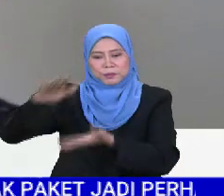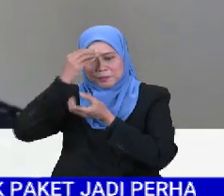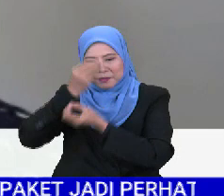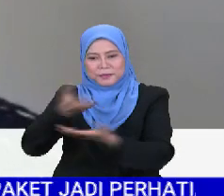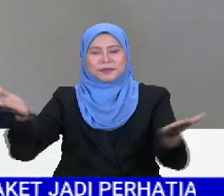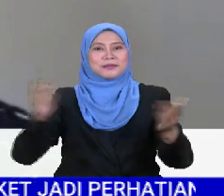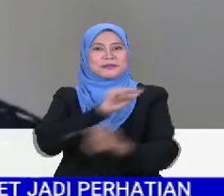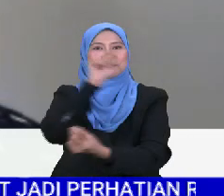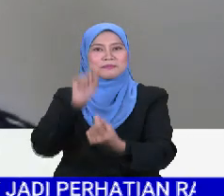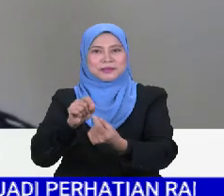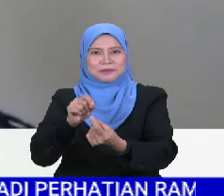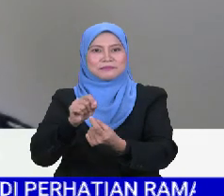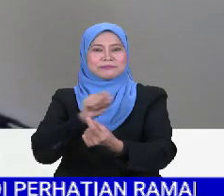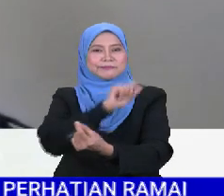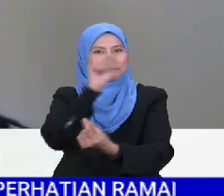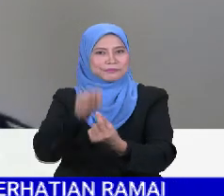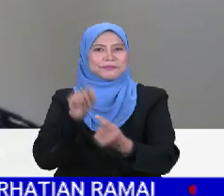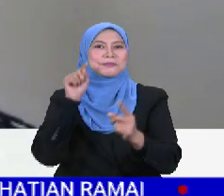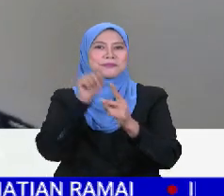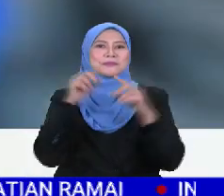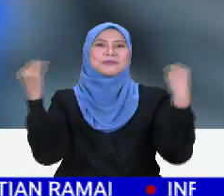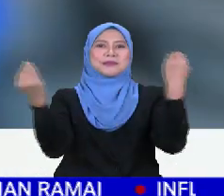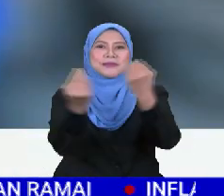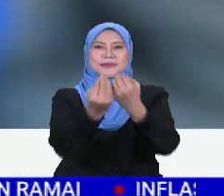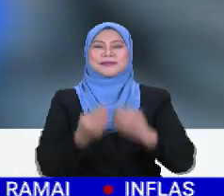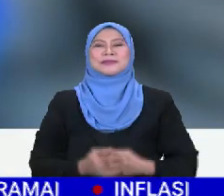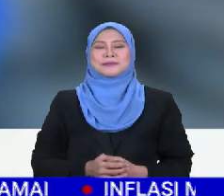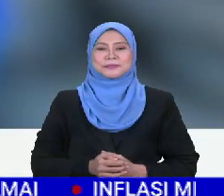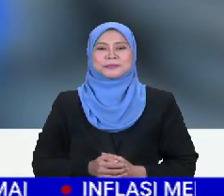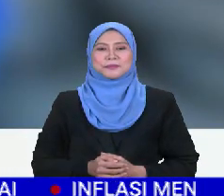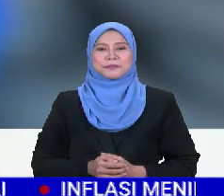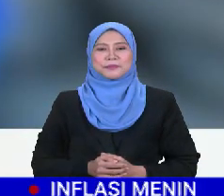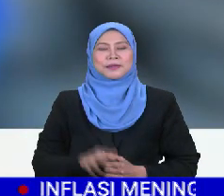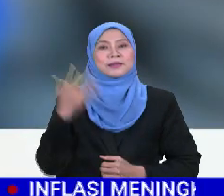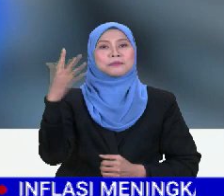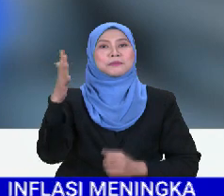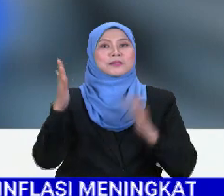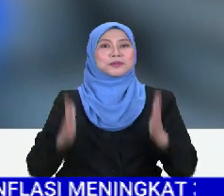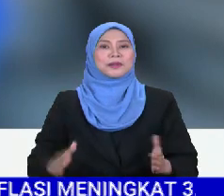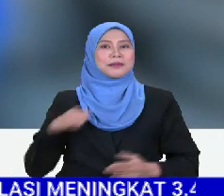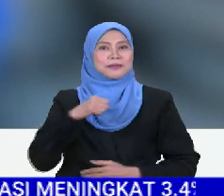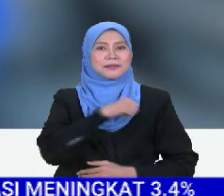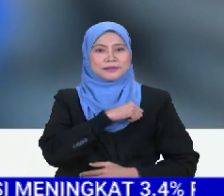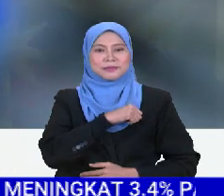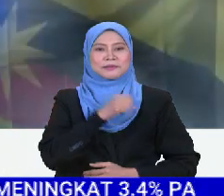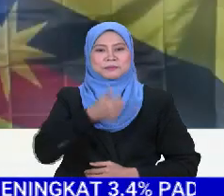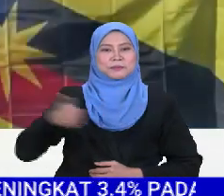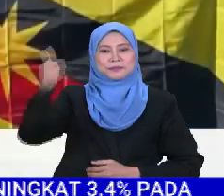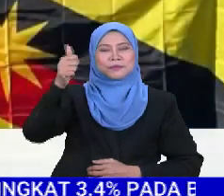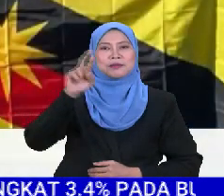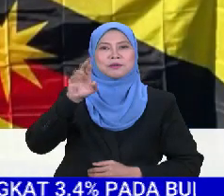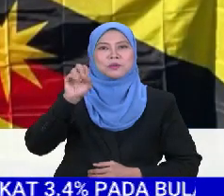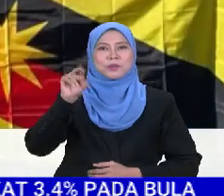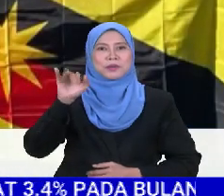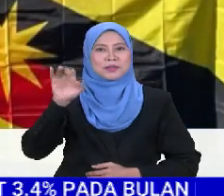dan berasaskan fakta kepada masyarakat di sini. Dalam pada itu, seramai 15 orang ahli KDJA yang diketuai oleh Roni